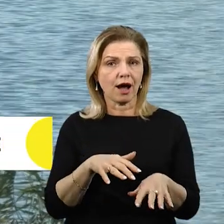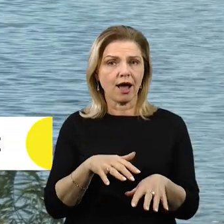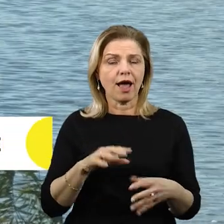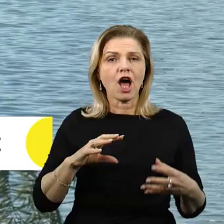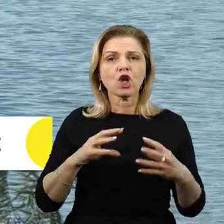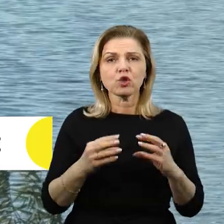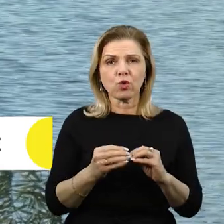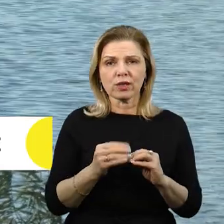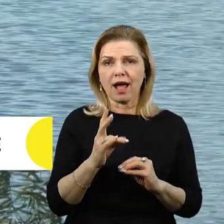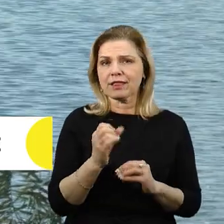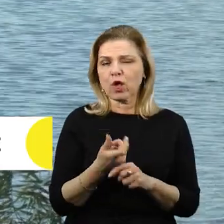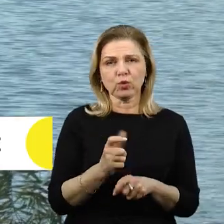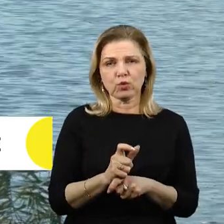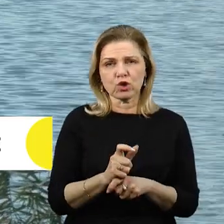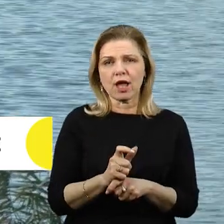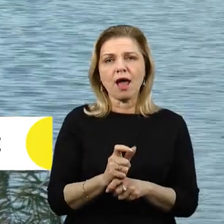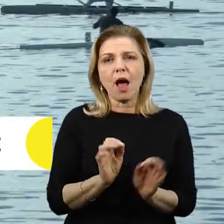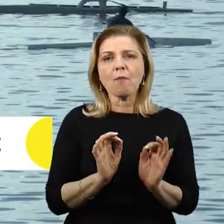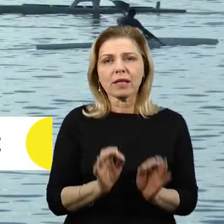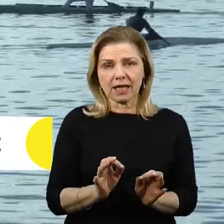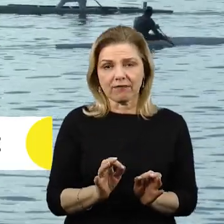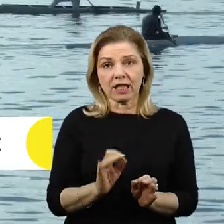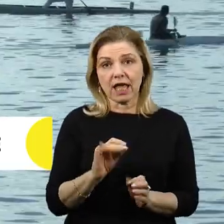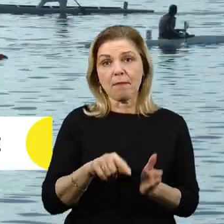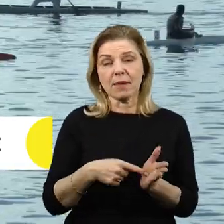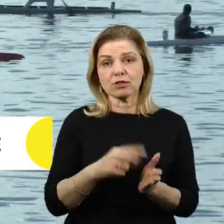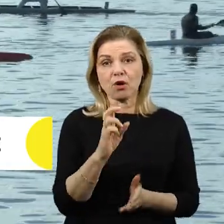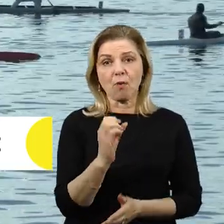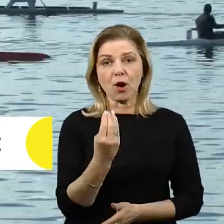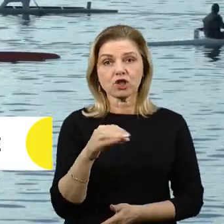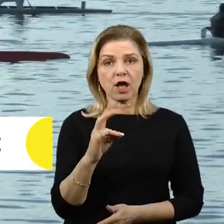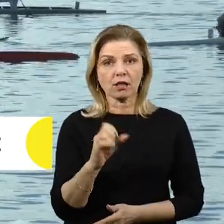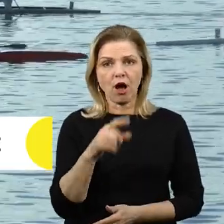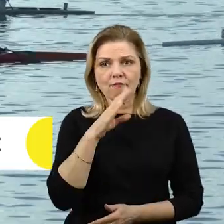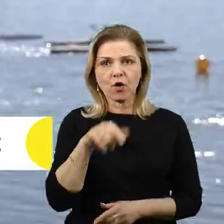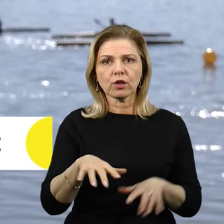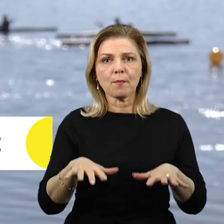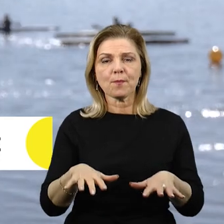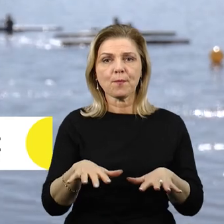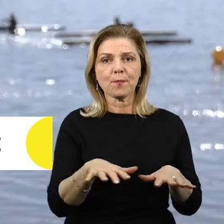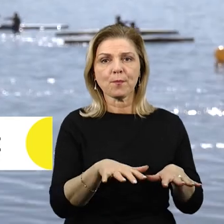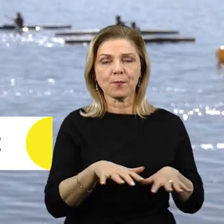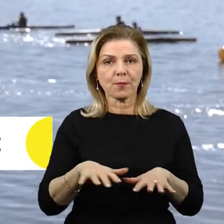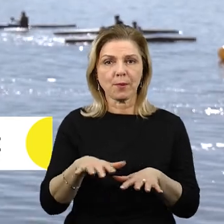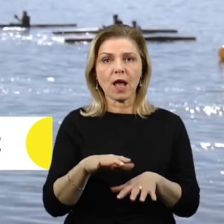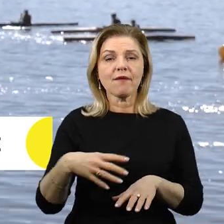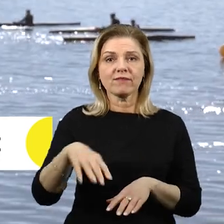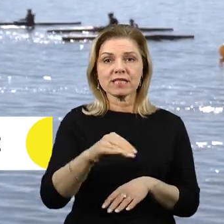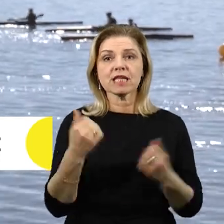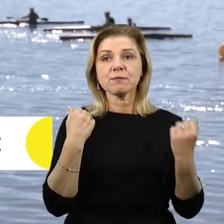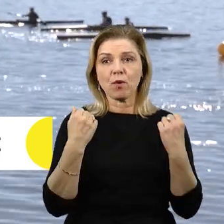результат не зовсім об'єктивний получається і місто Баштанка У нас тут стояча Вода всі спортсмени можуть